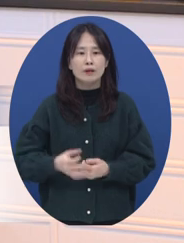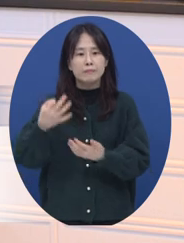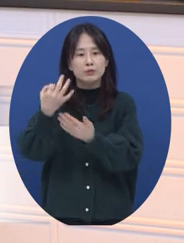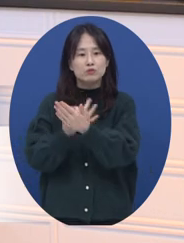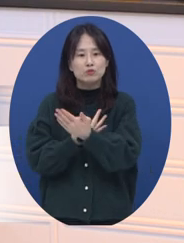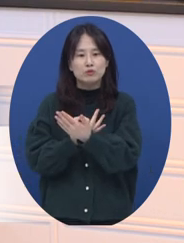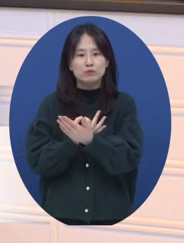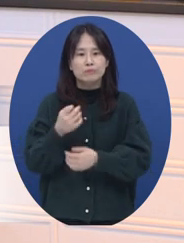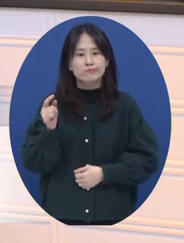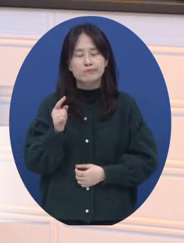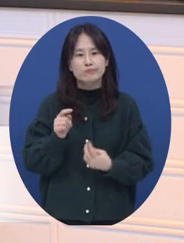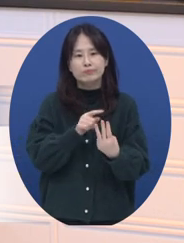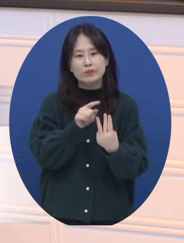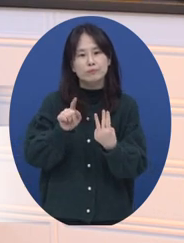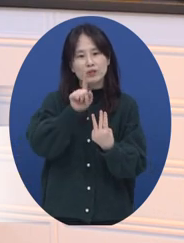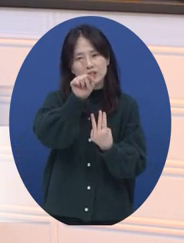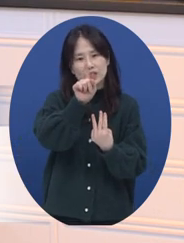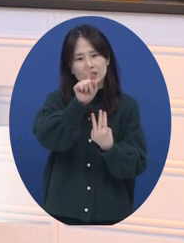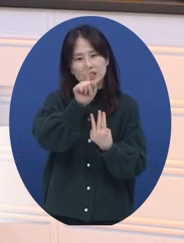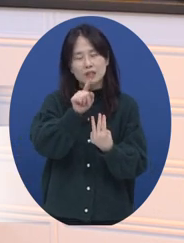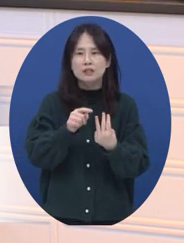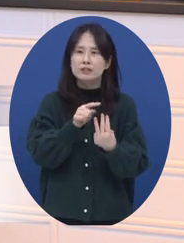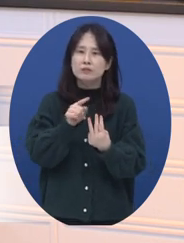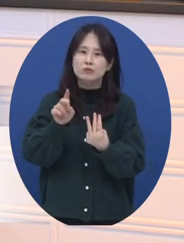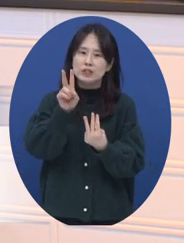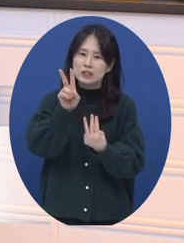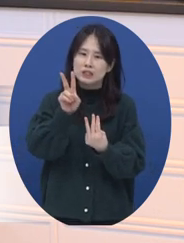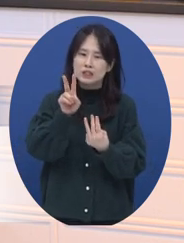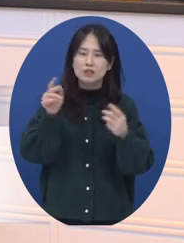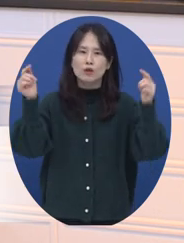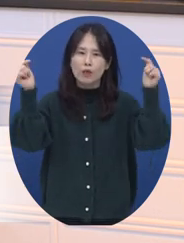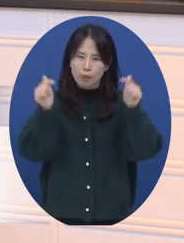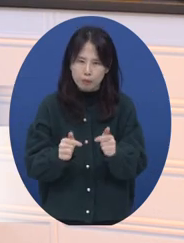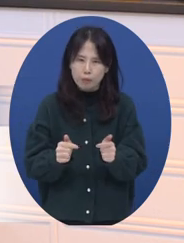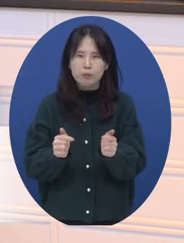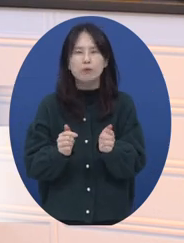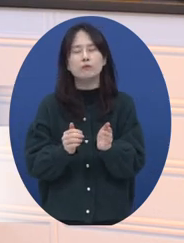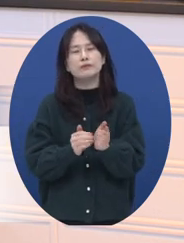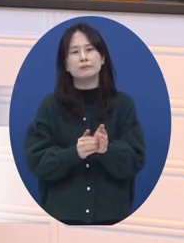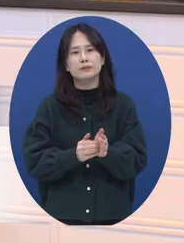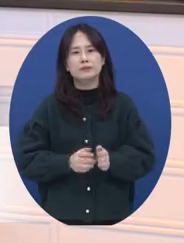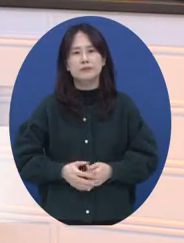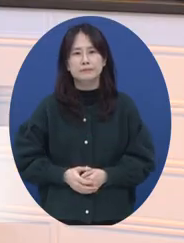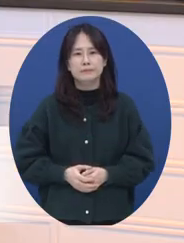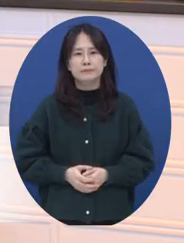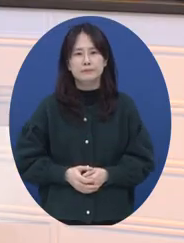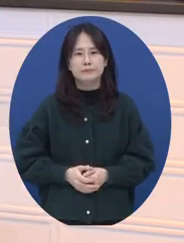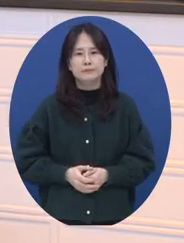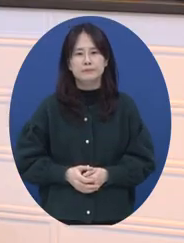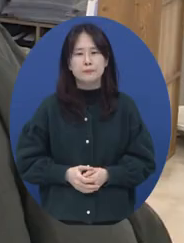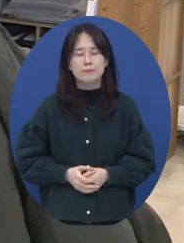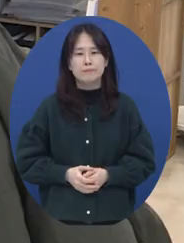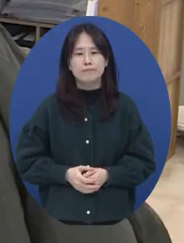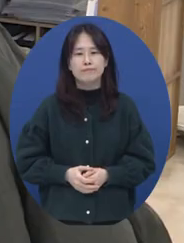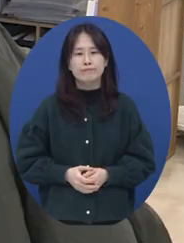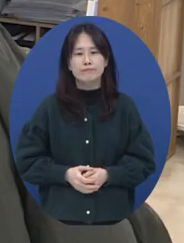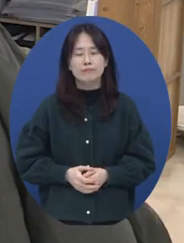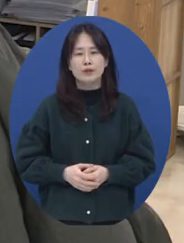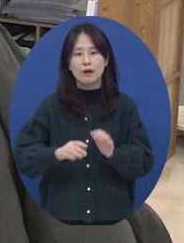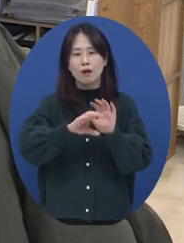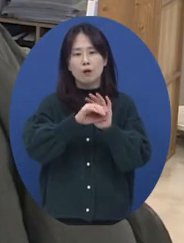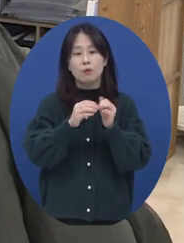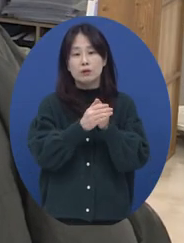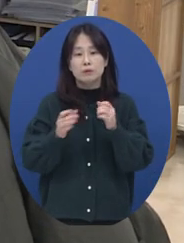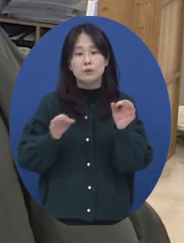매출 박힌 경우에는 한 3분의 1 이 정도로 주름 것 같은 느낌을 받고 있어요 경기도가